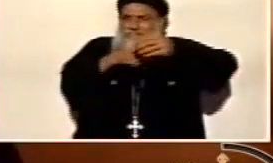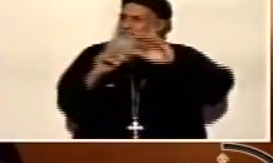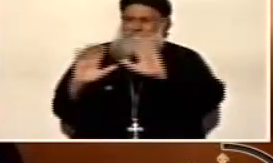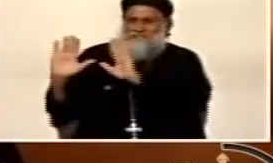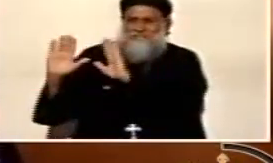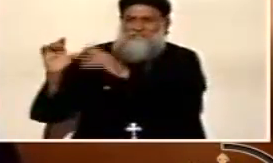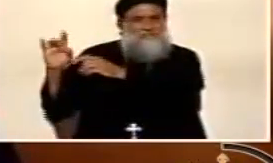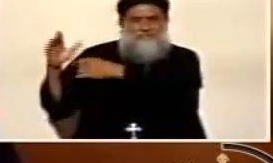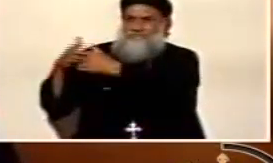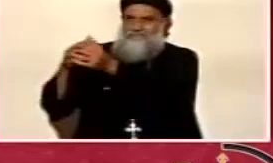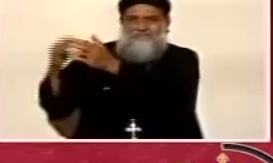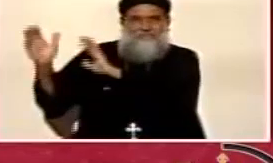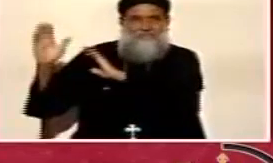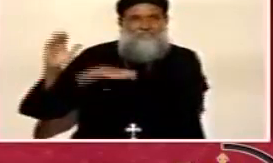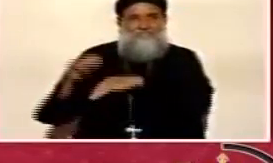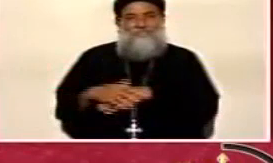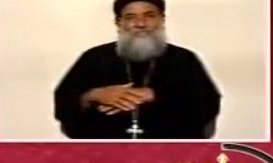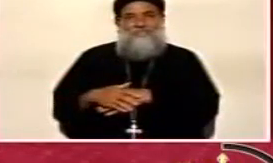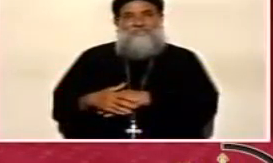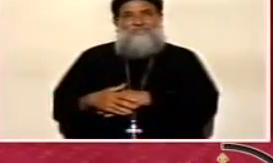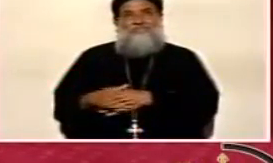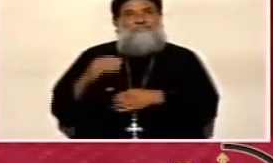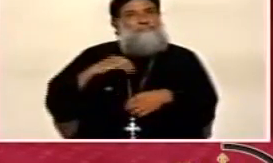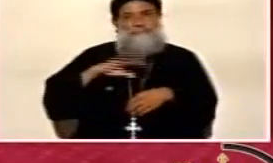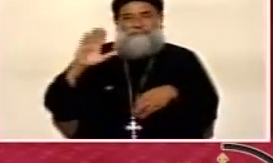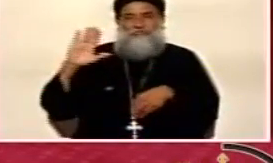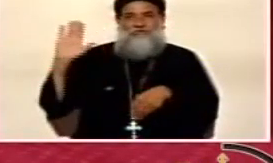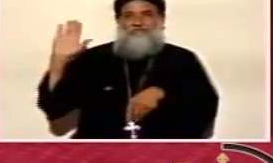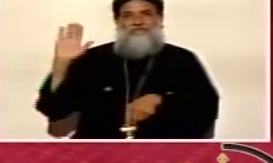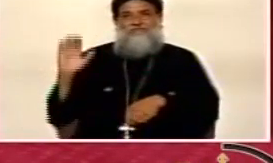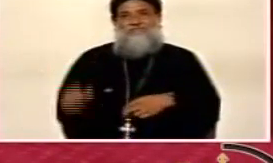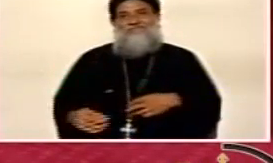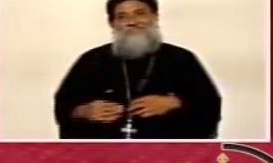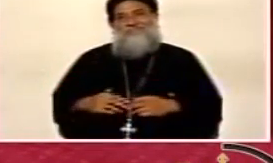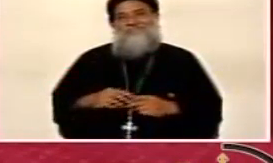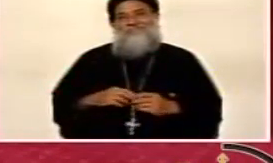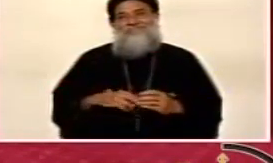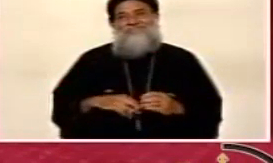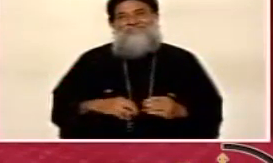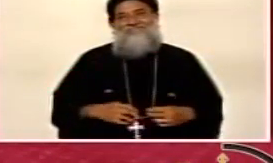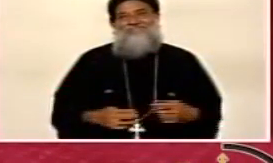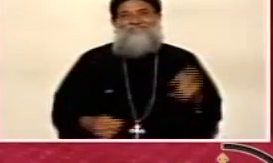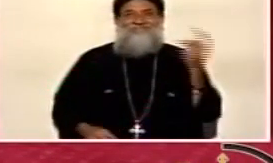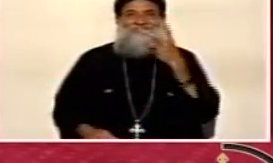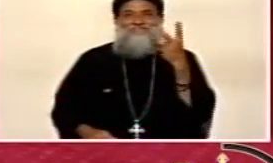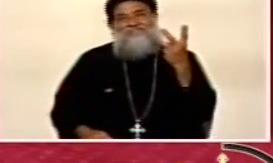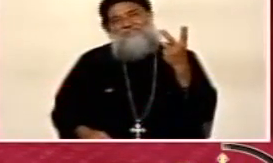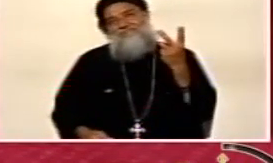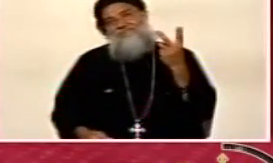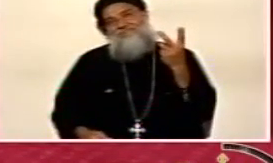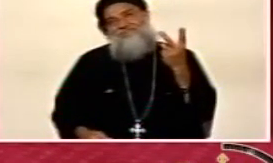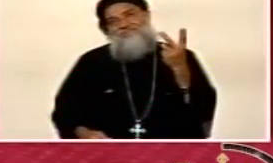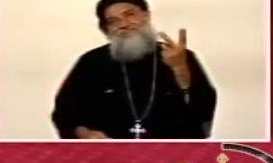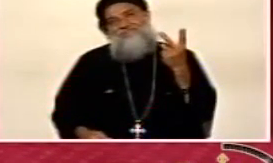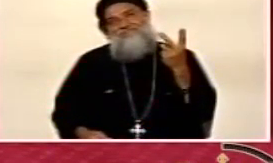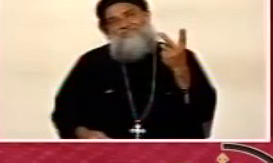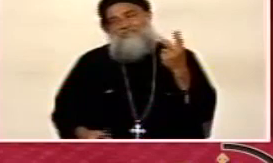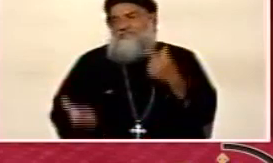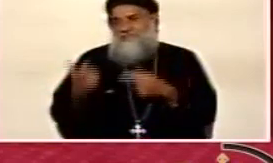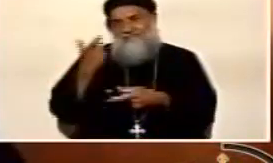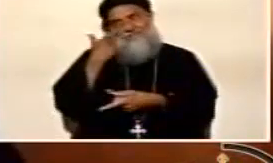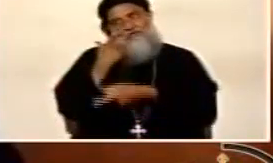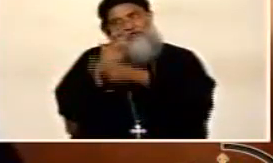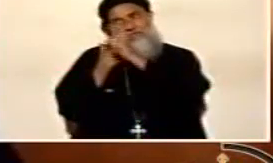بأقدامهم، تخيل يعني مش عايزين حاجة. والحاجة الثانية أنهم